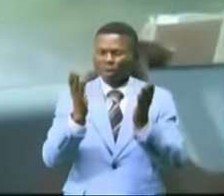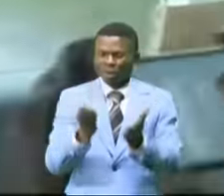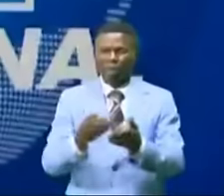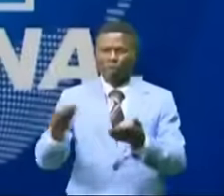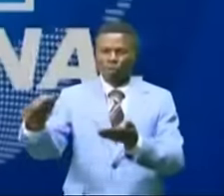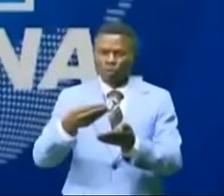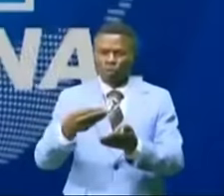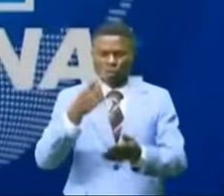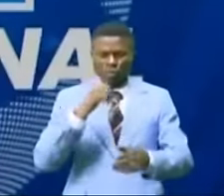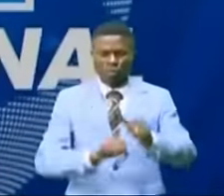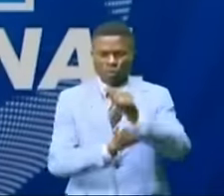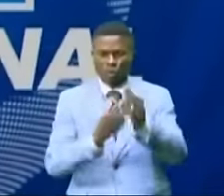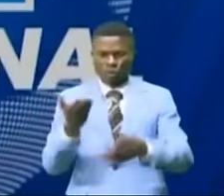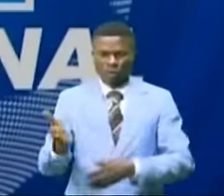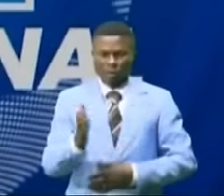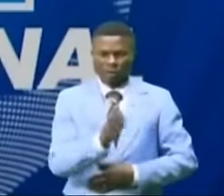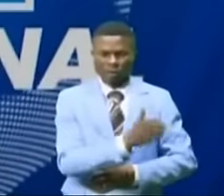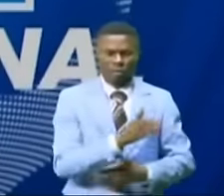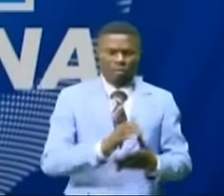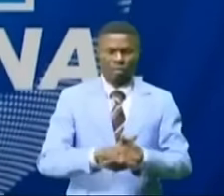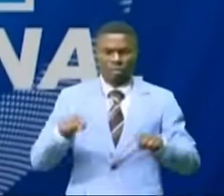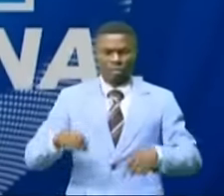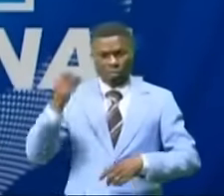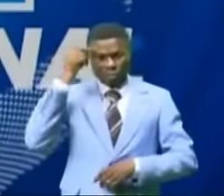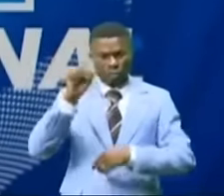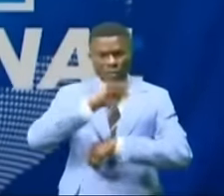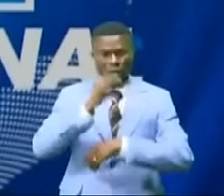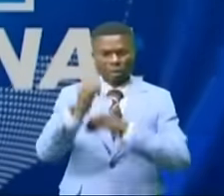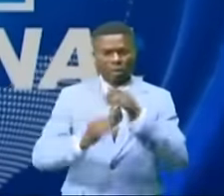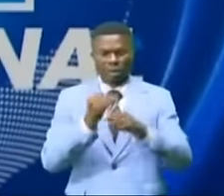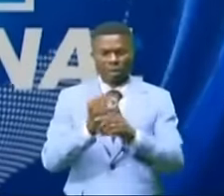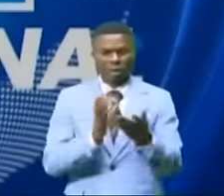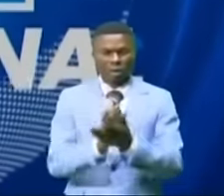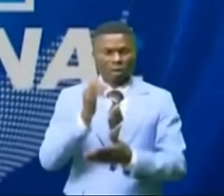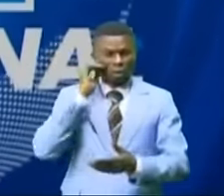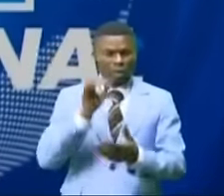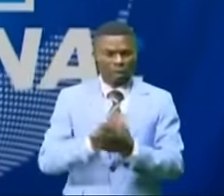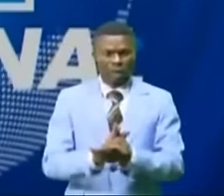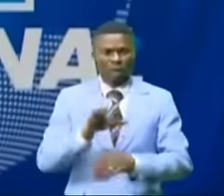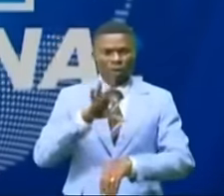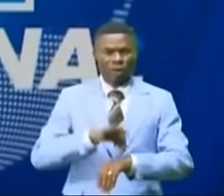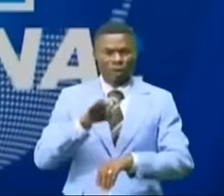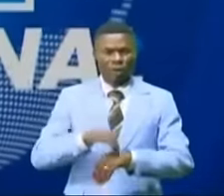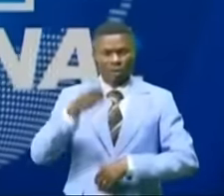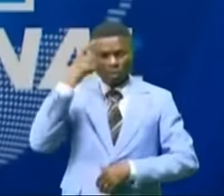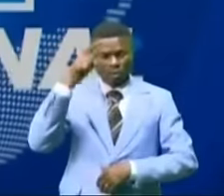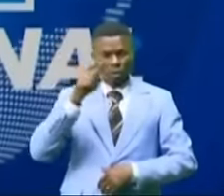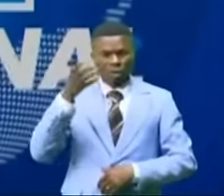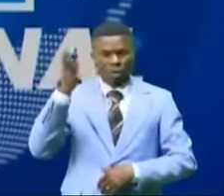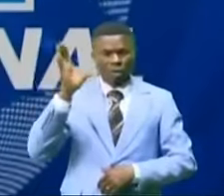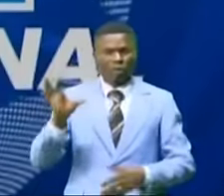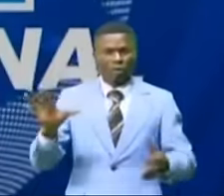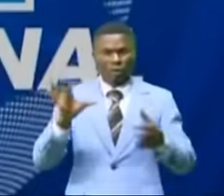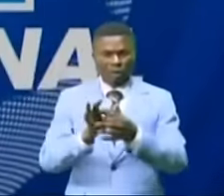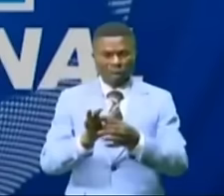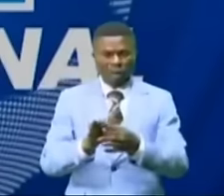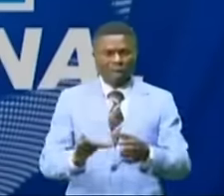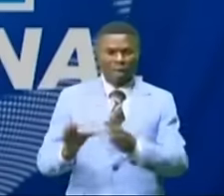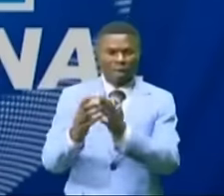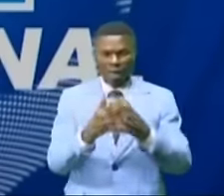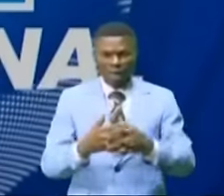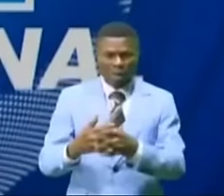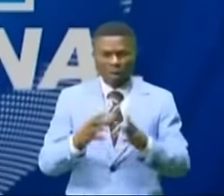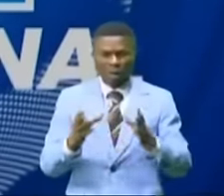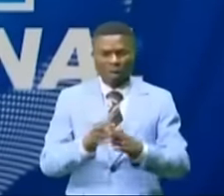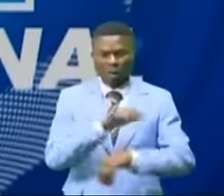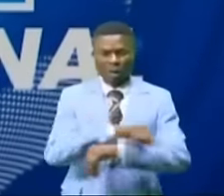solidarité. Et à Kinshasa, la Journée internationale de la femme était une belle occasion pour Village de la Femme, en collaboration avec